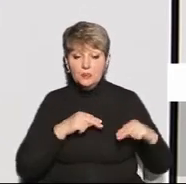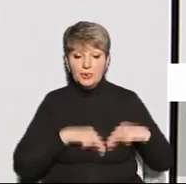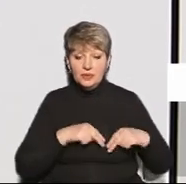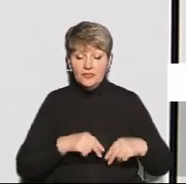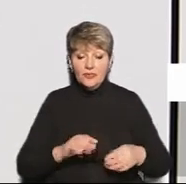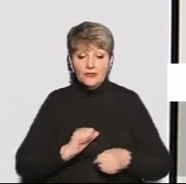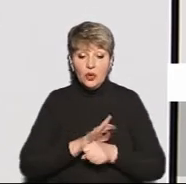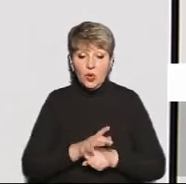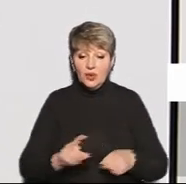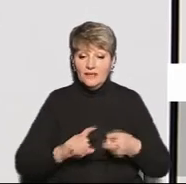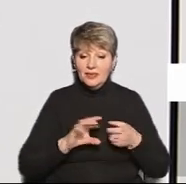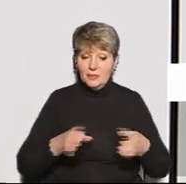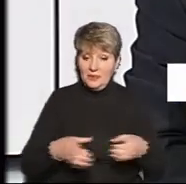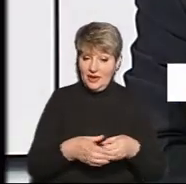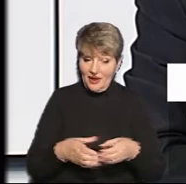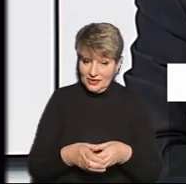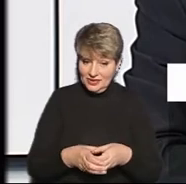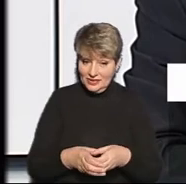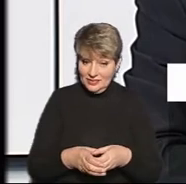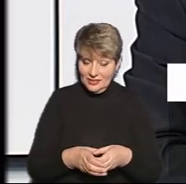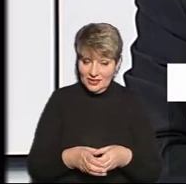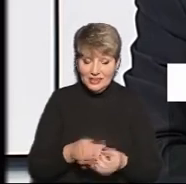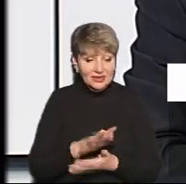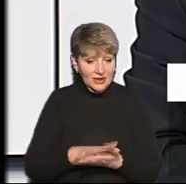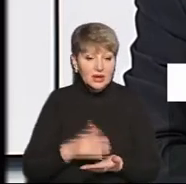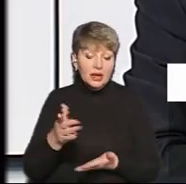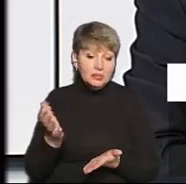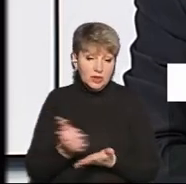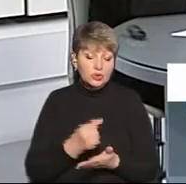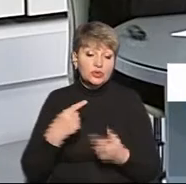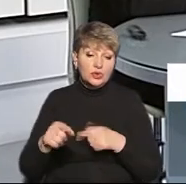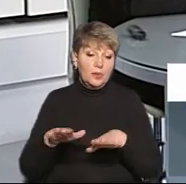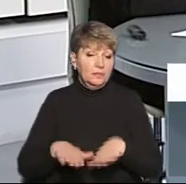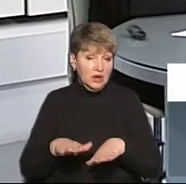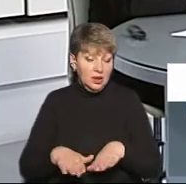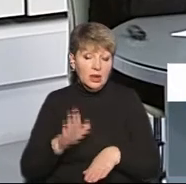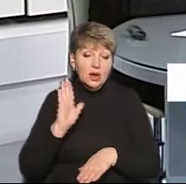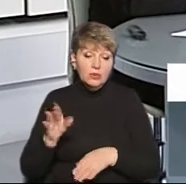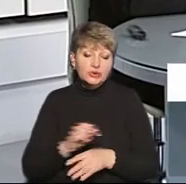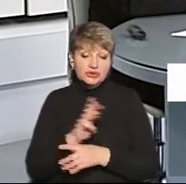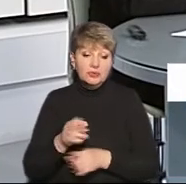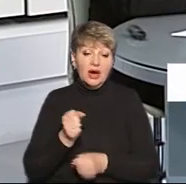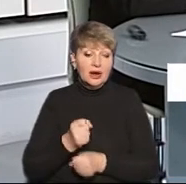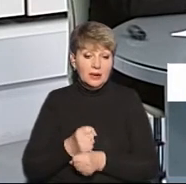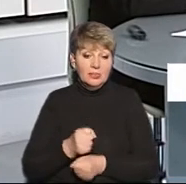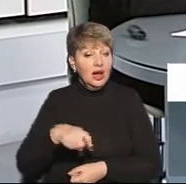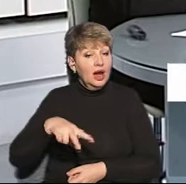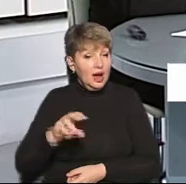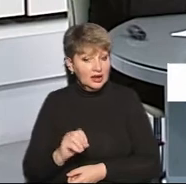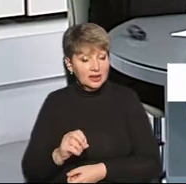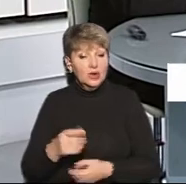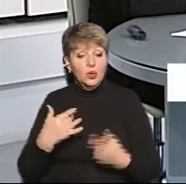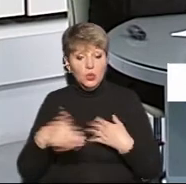в ковідних бригадах, про те, що було сказано, їм знайдеться місце, і вони будуть забезпечення роботи, але тепер вже в